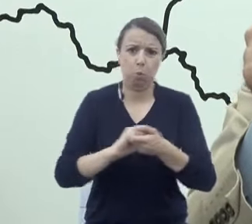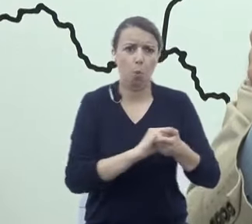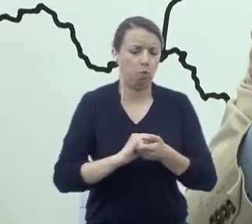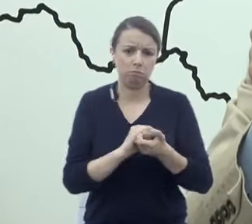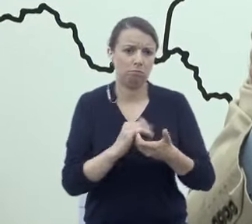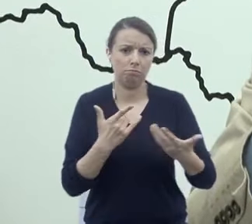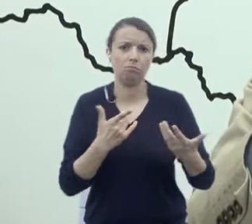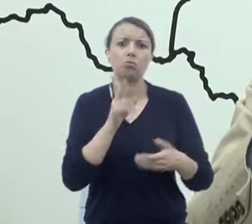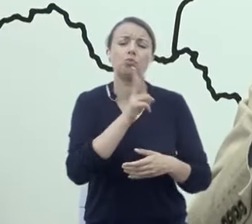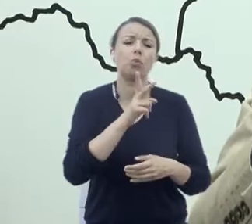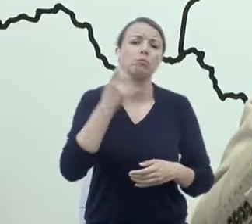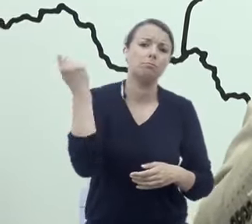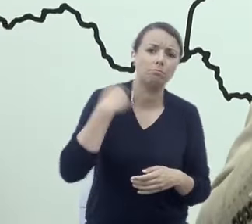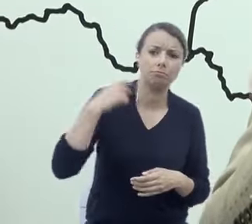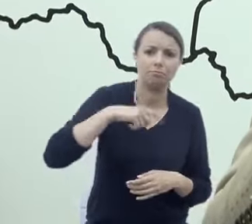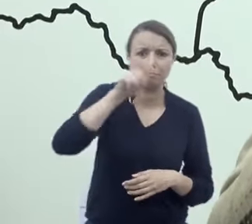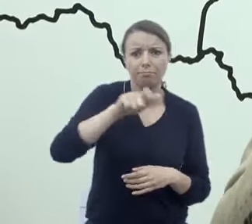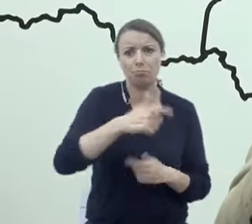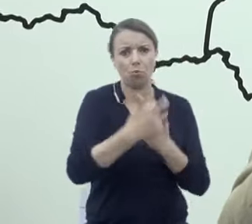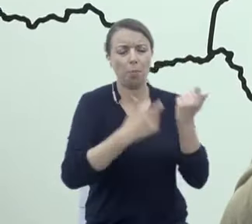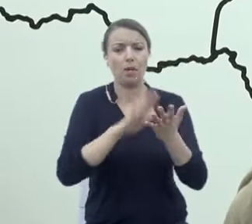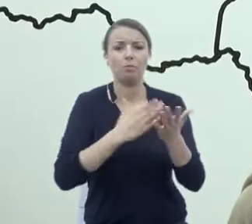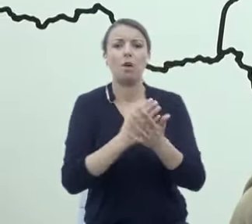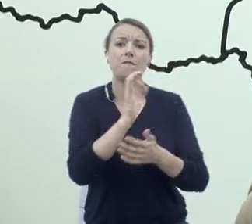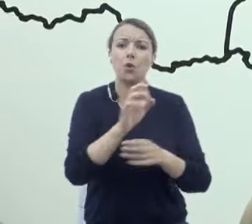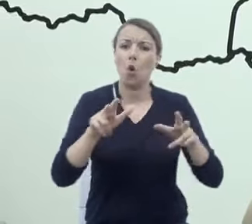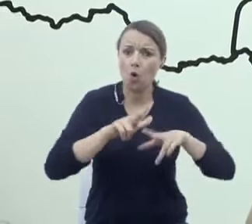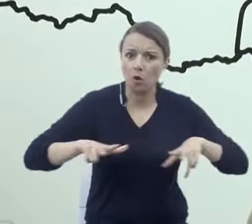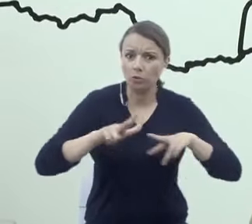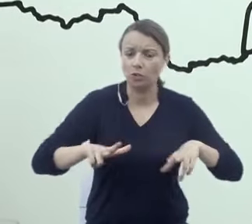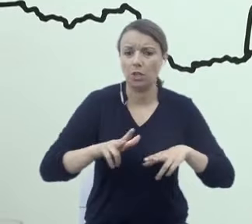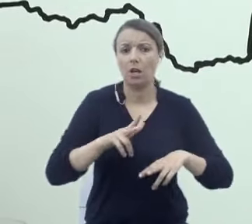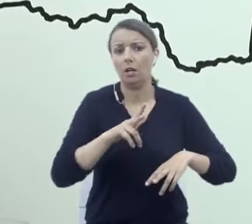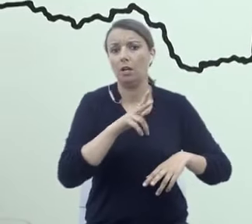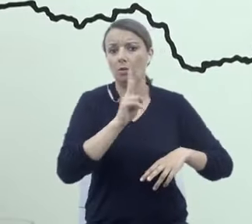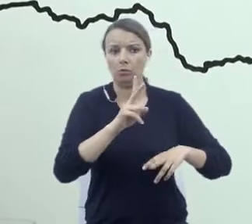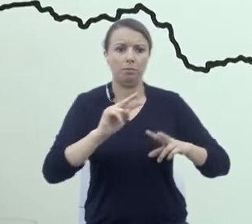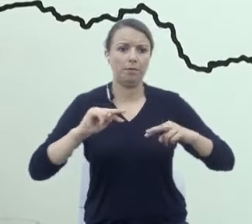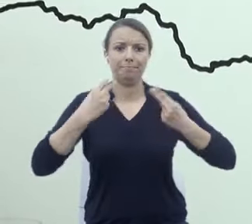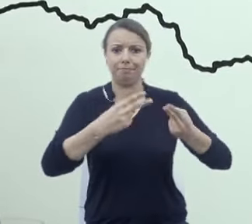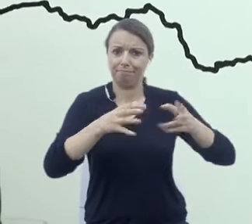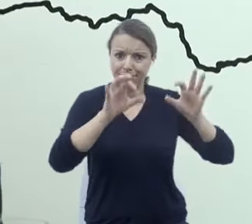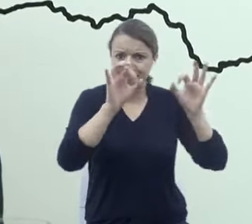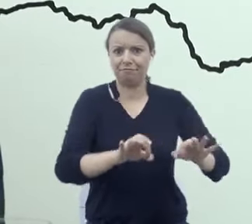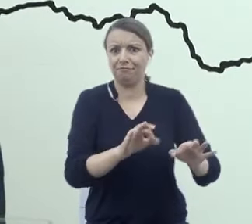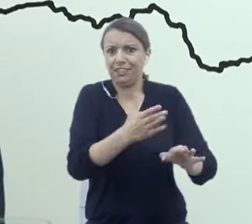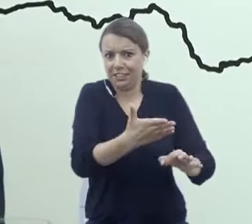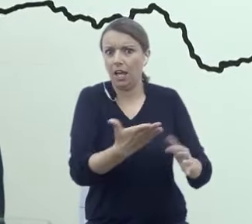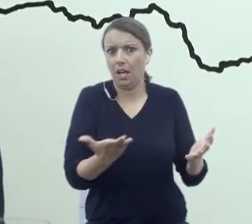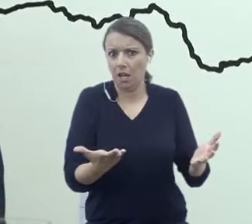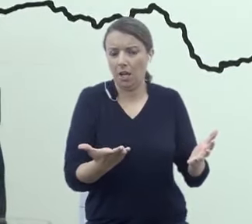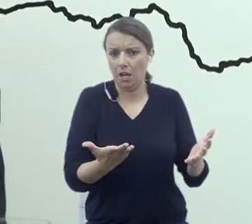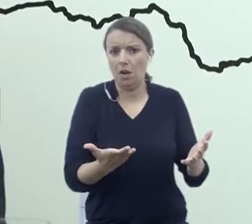sprawcami, czy też ich krewnymi, którzy niosą na barkach ciężar zbrodni, w